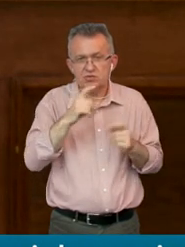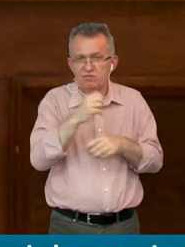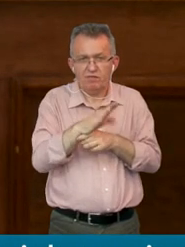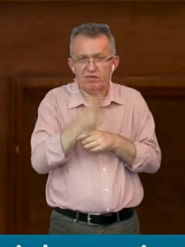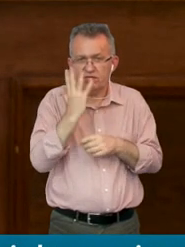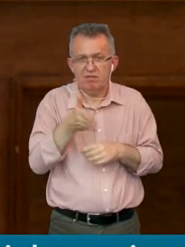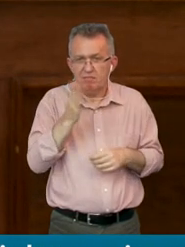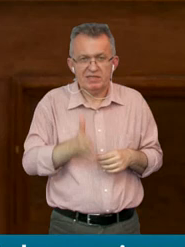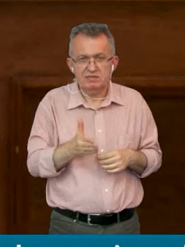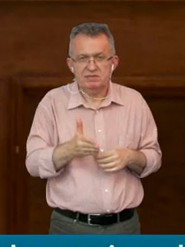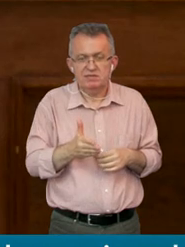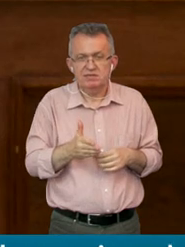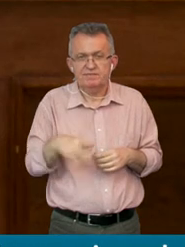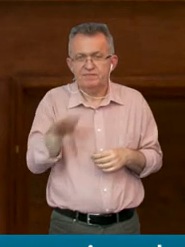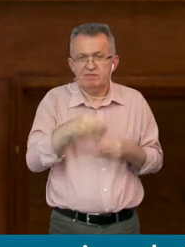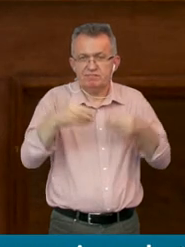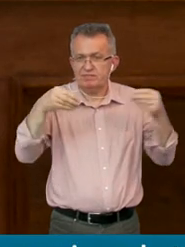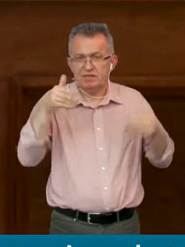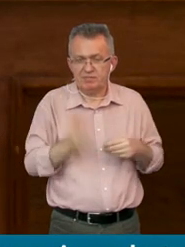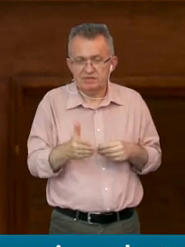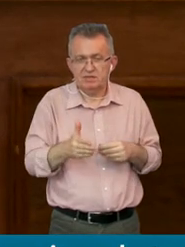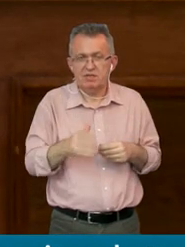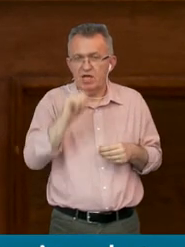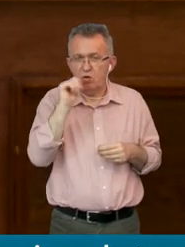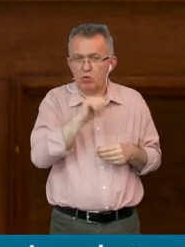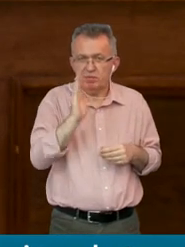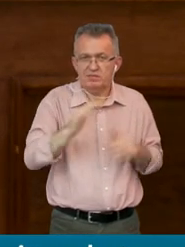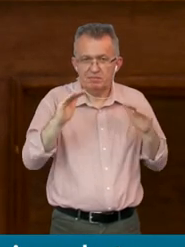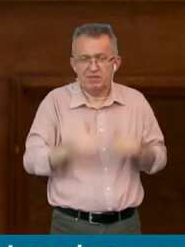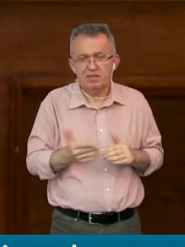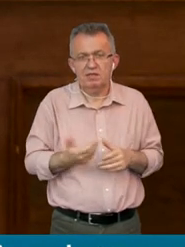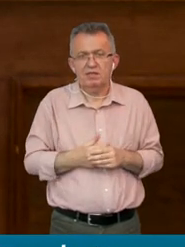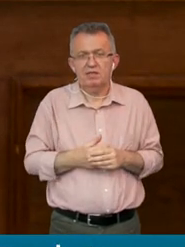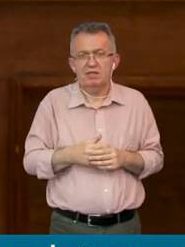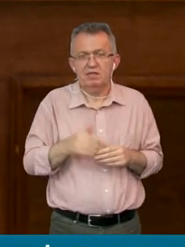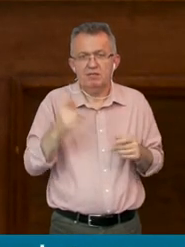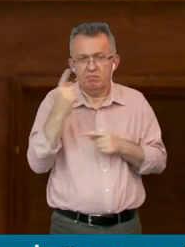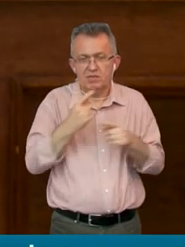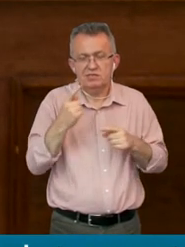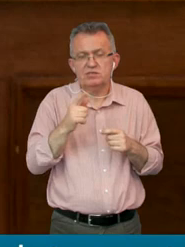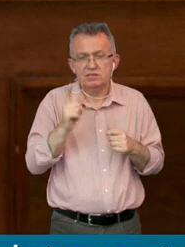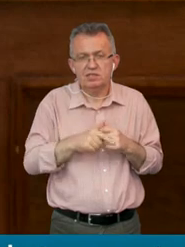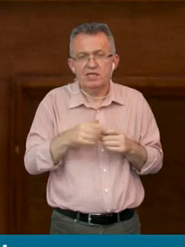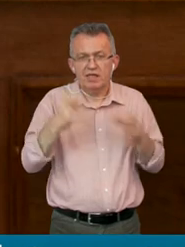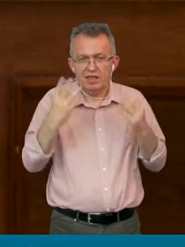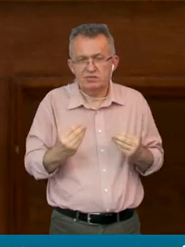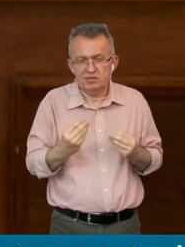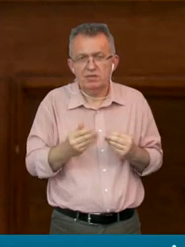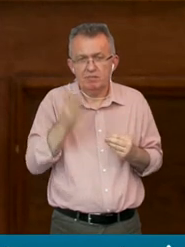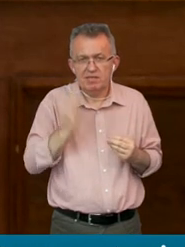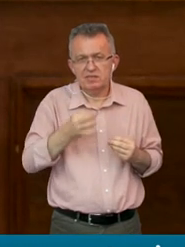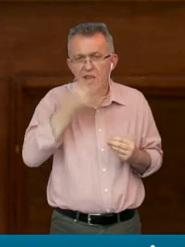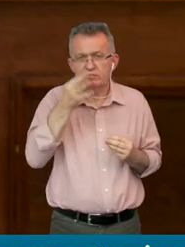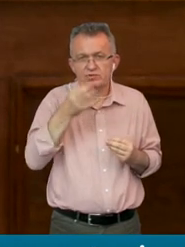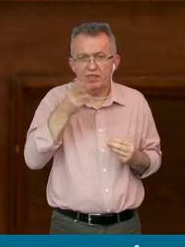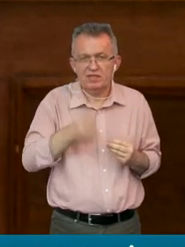się w Szczecinie i w naszym kraju rozwijał, a może i w Europie nie będzie, więc myślę, że jesień będzie lepsza